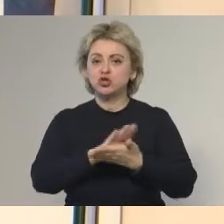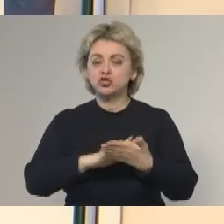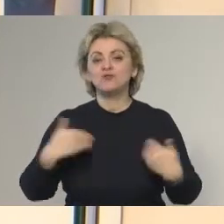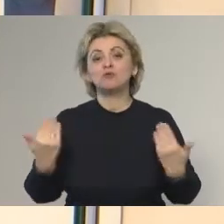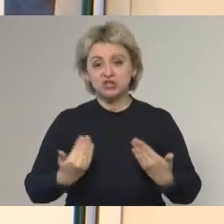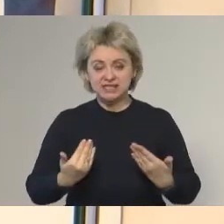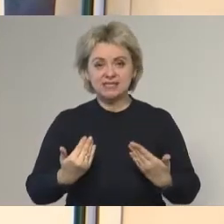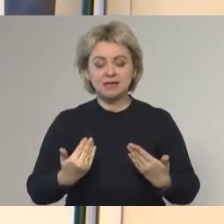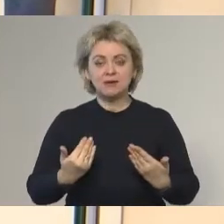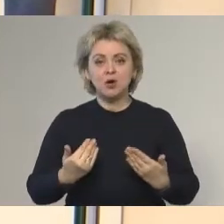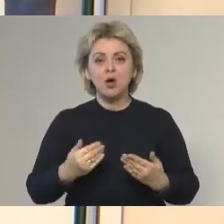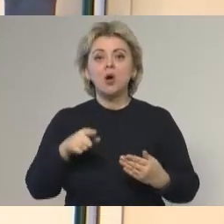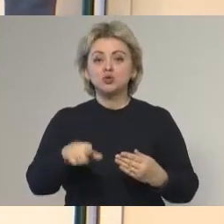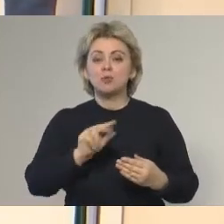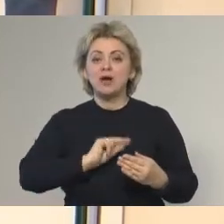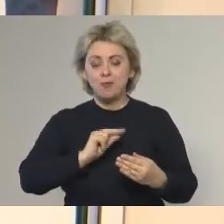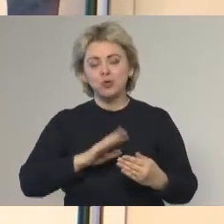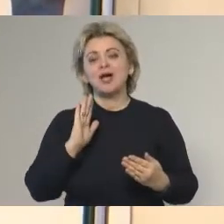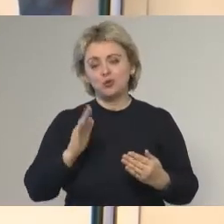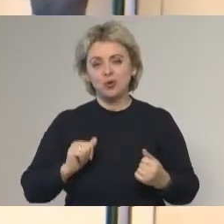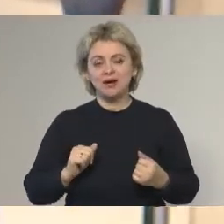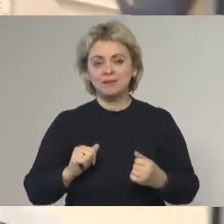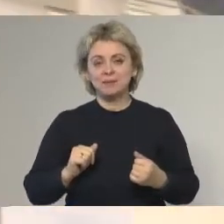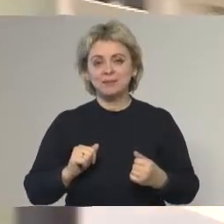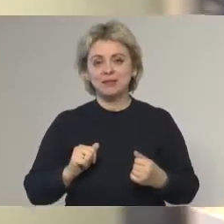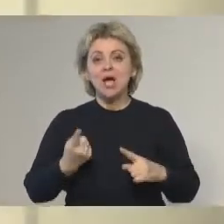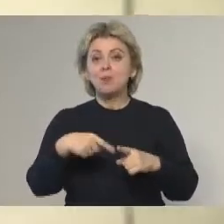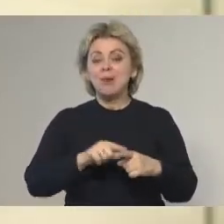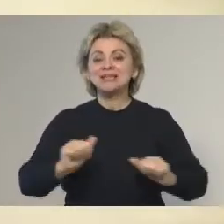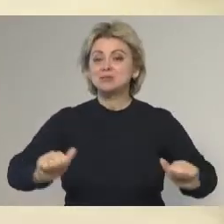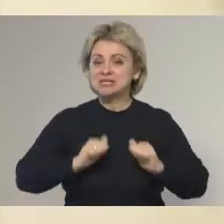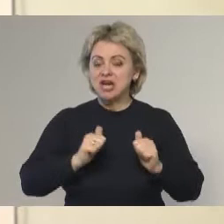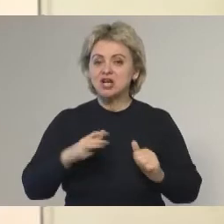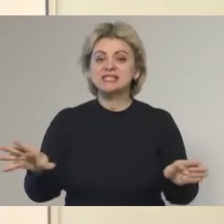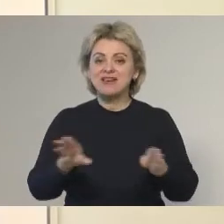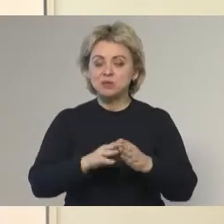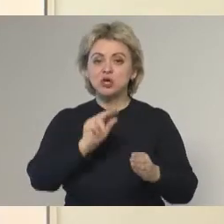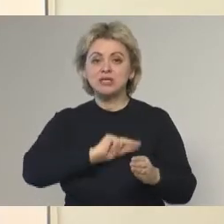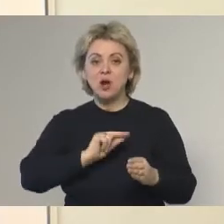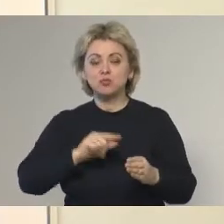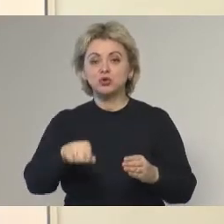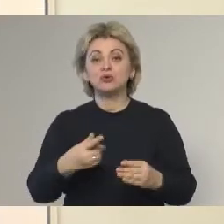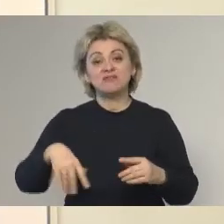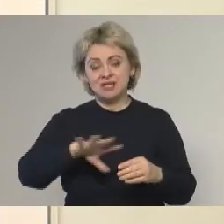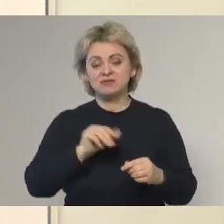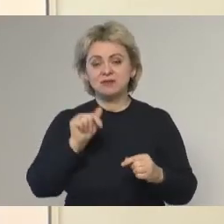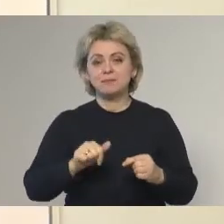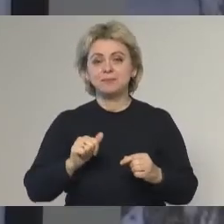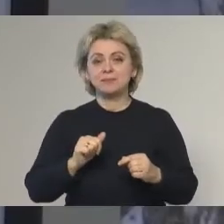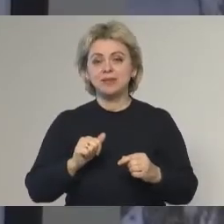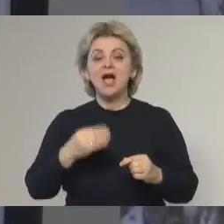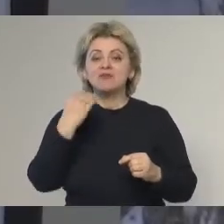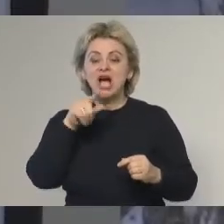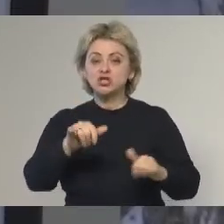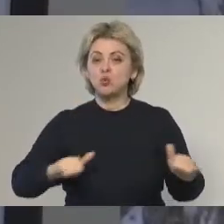жизни, ну, работы только. Поэтому и стараемся совмещать работу и семью. В